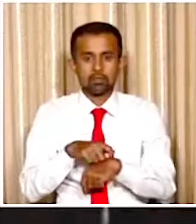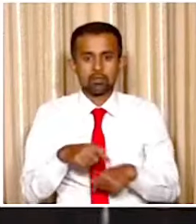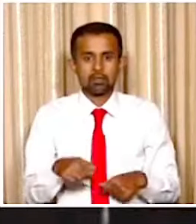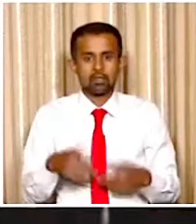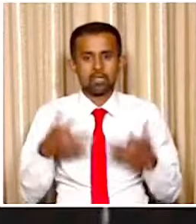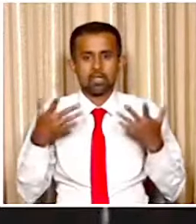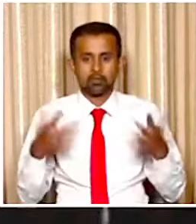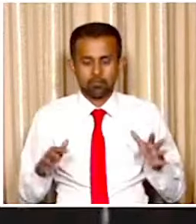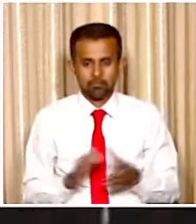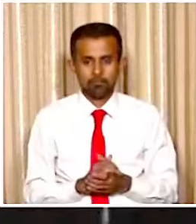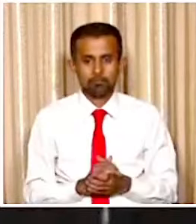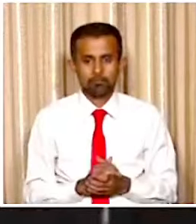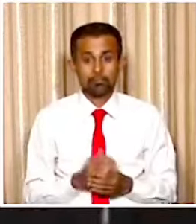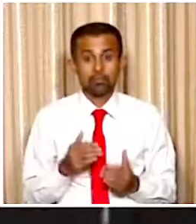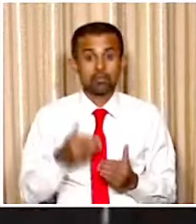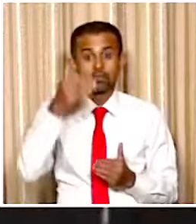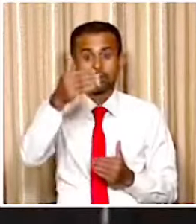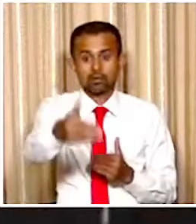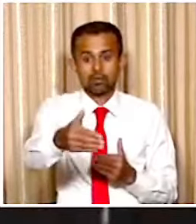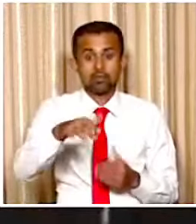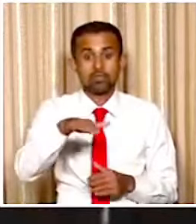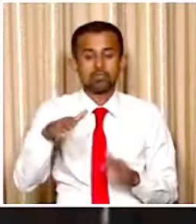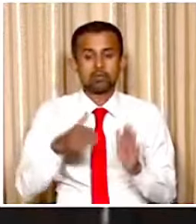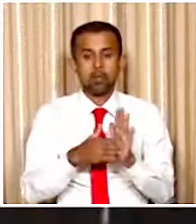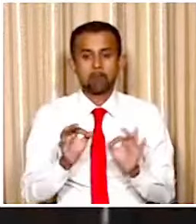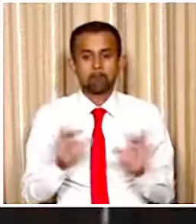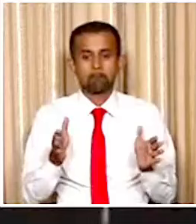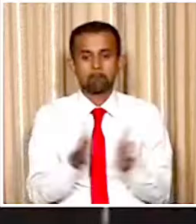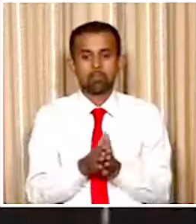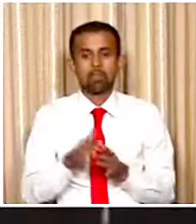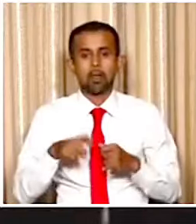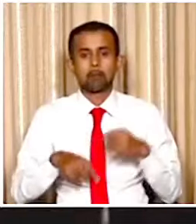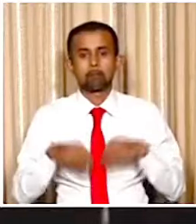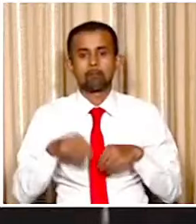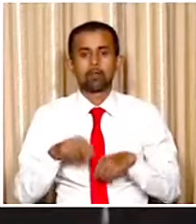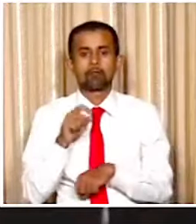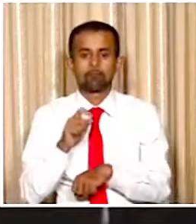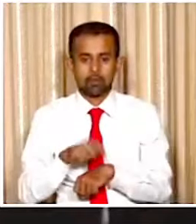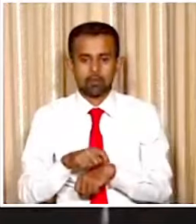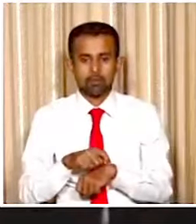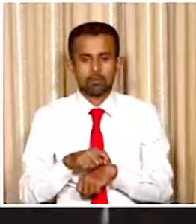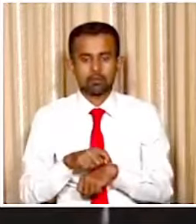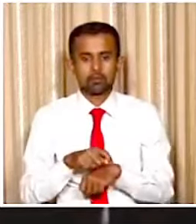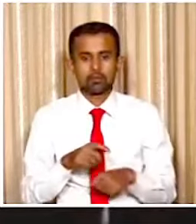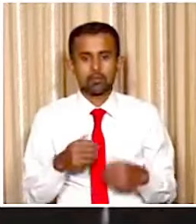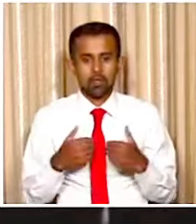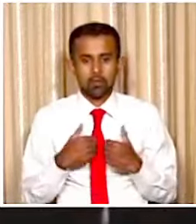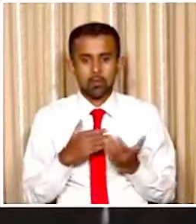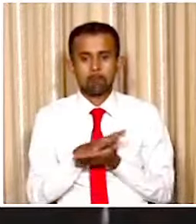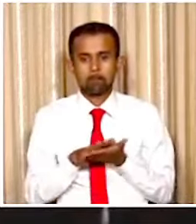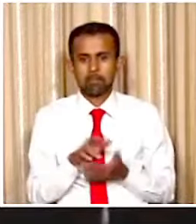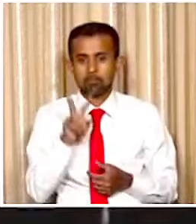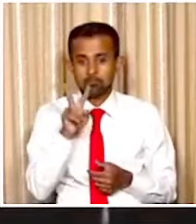දින අවසන් වෙමින් පවතිනවා. අනාගතයේදී එන්නේ මේ සමාජ මාධ්‍යත් එක්ක දේශපාලනය කරන යුගයක්. ඒ නිසා අපි පැහැදිලිව